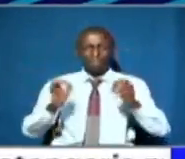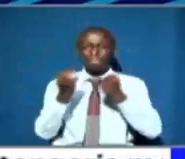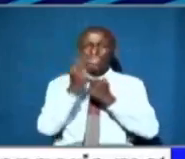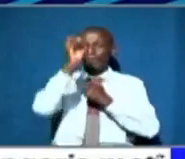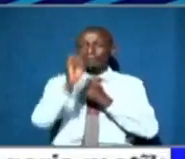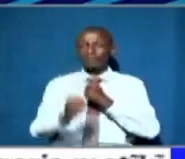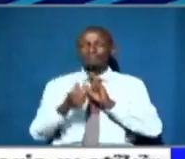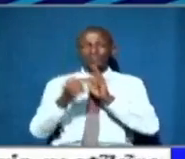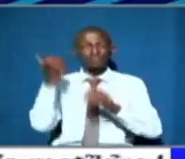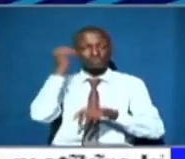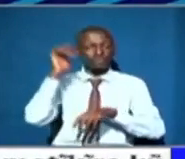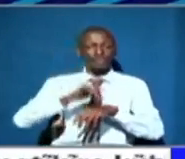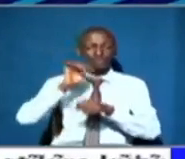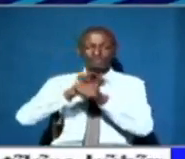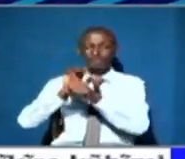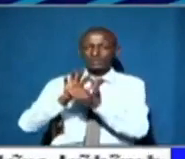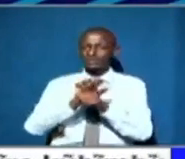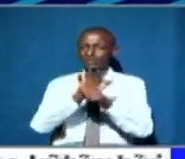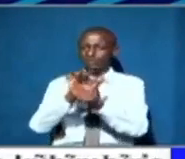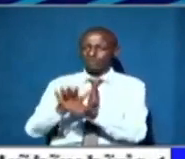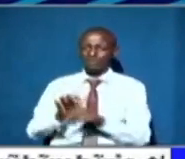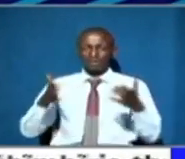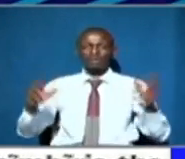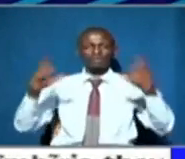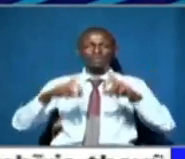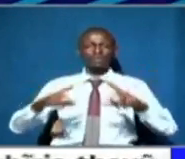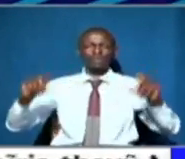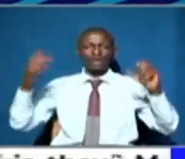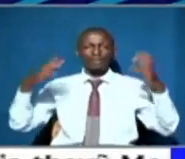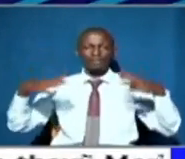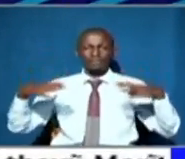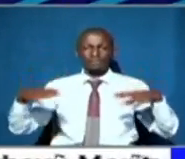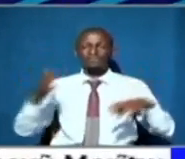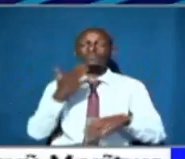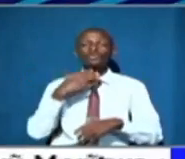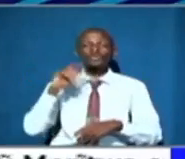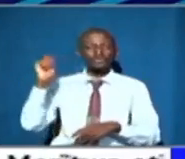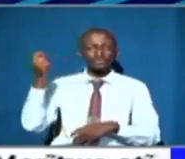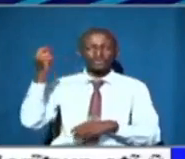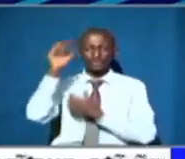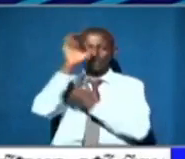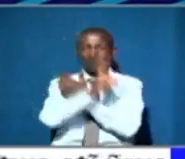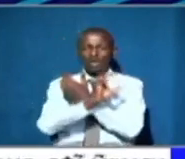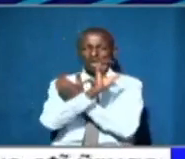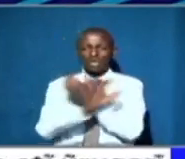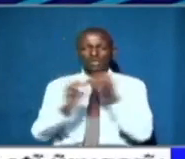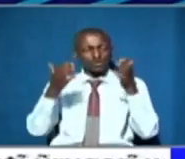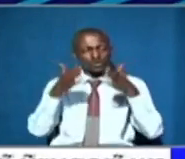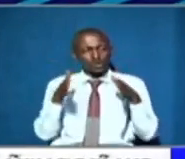nikuwa muri muri iguru. Na nguwe ni aridia Kenyans. Oko ni mukoda muda makuwa furuli ahi gule furuli.